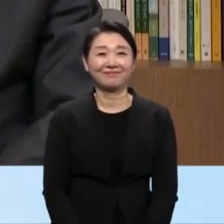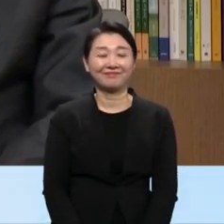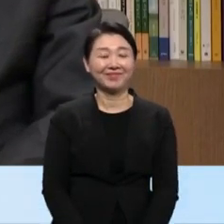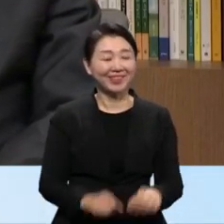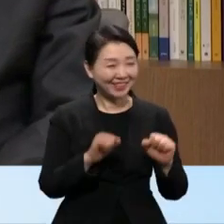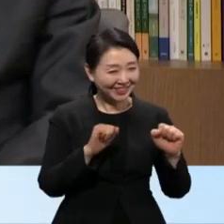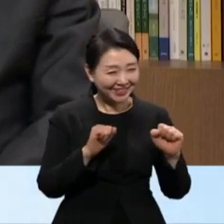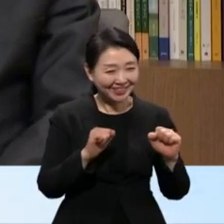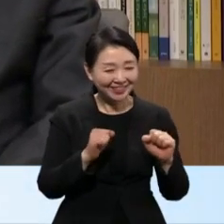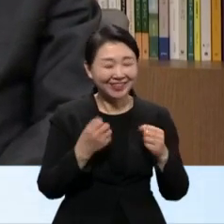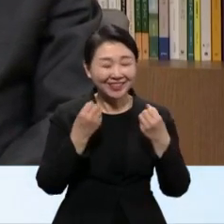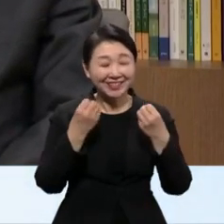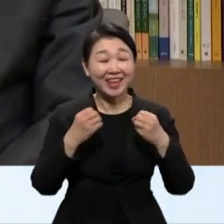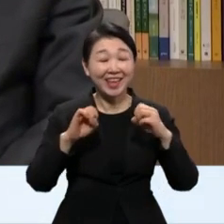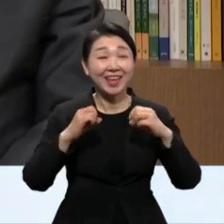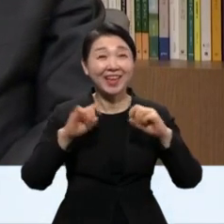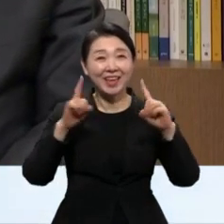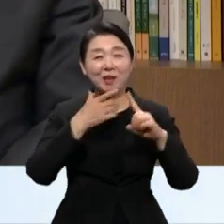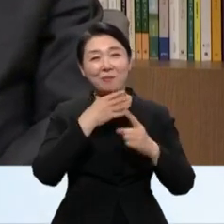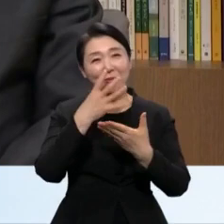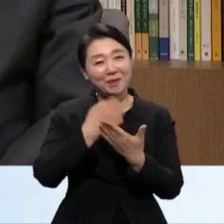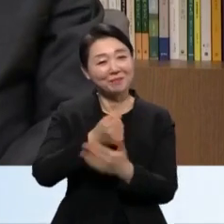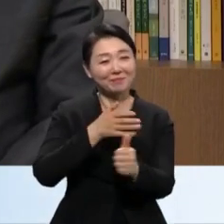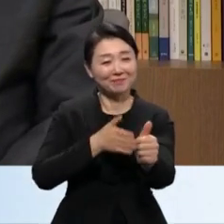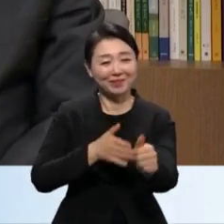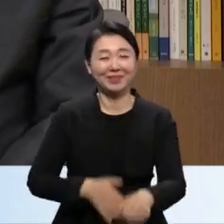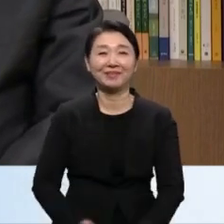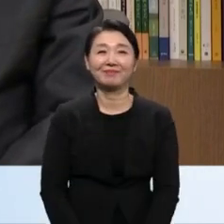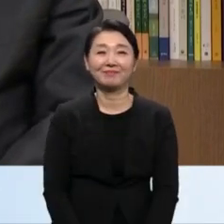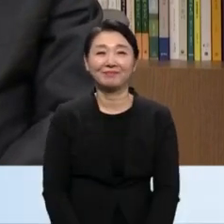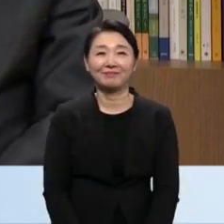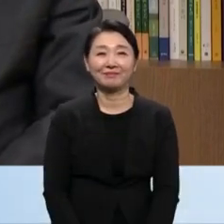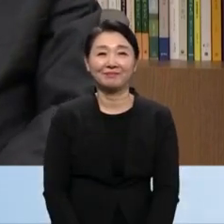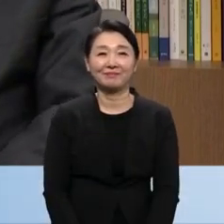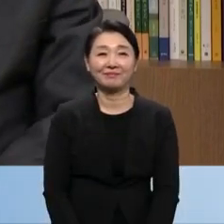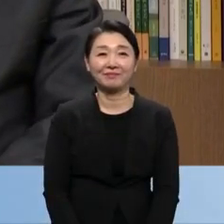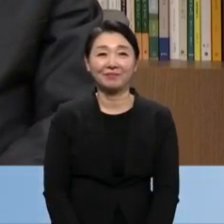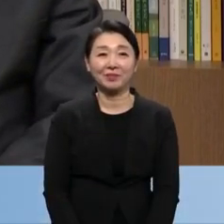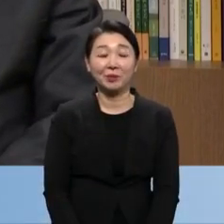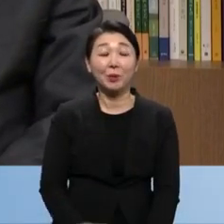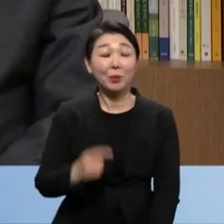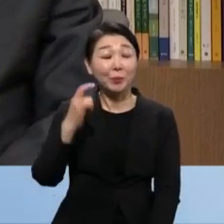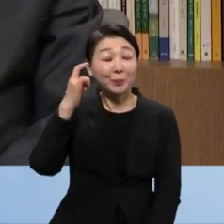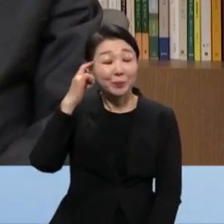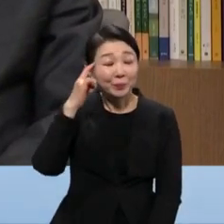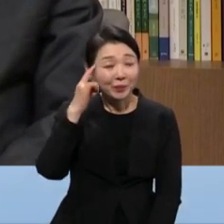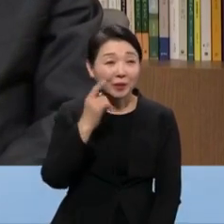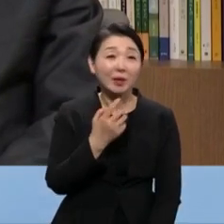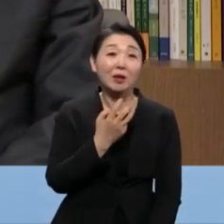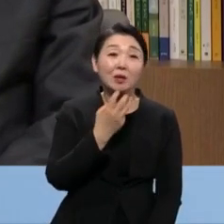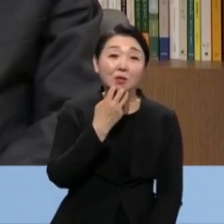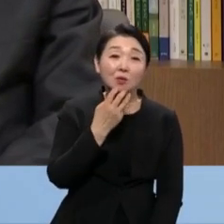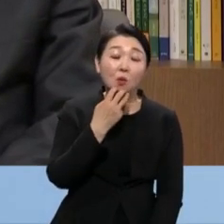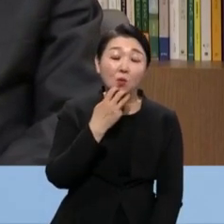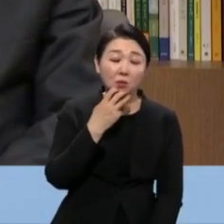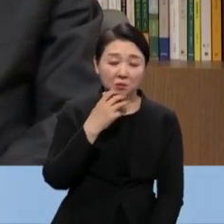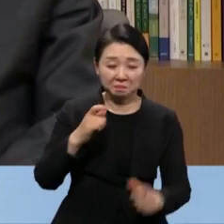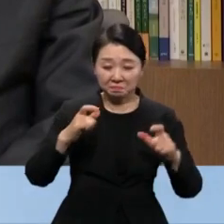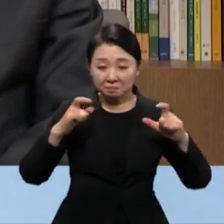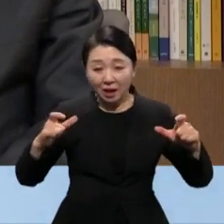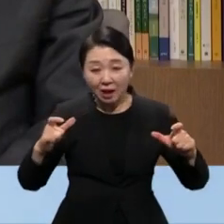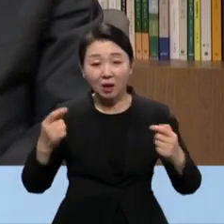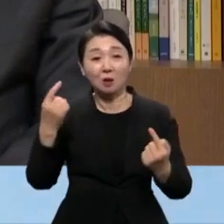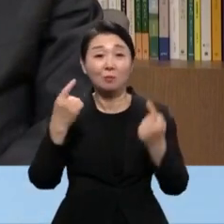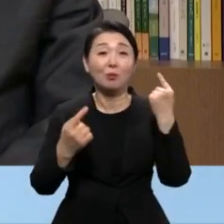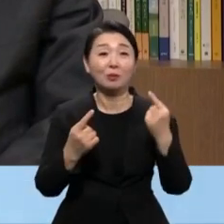네, 안녕하세요. 새해 복 많이 받으십시오. 네, 새해 복 많이 받으십시오. 메가시티 이슈부터 먼저 좀 짚어보겠습니다. 서울 메가시티보다 먼저